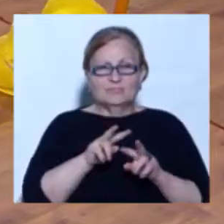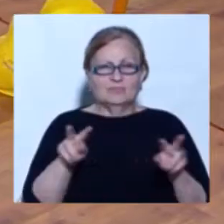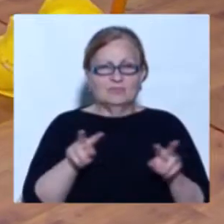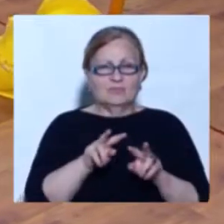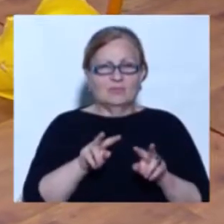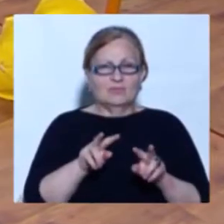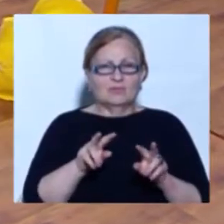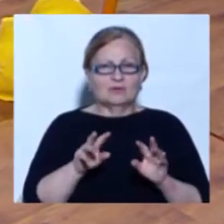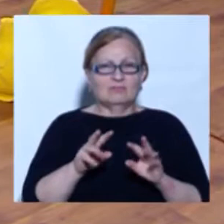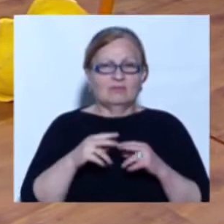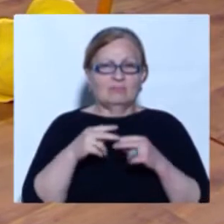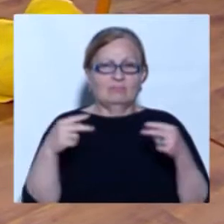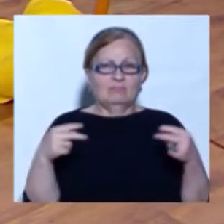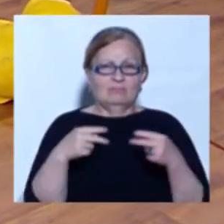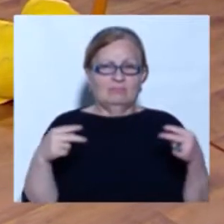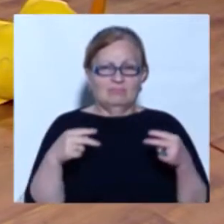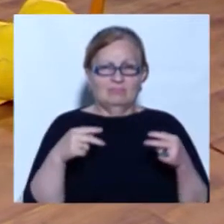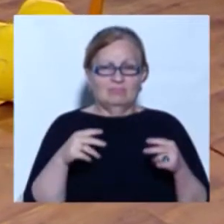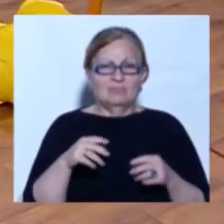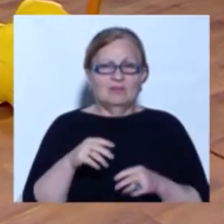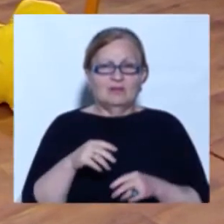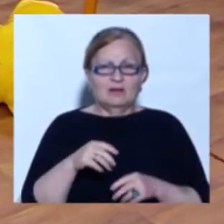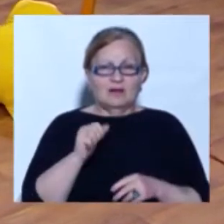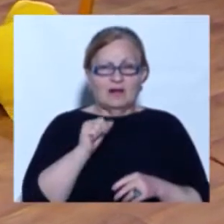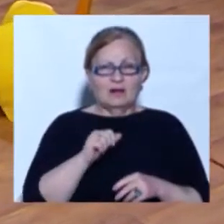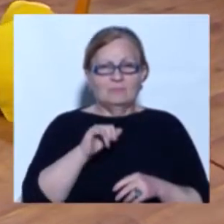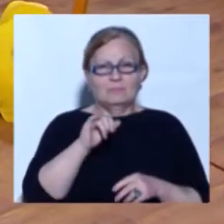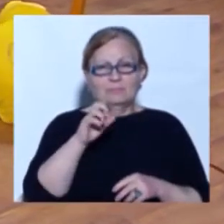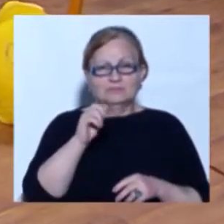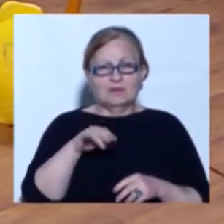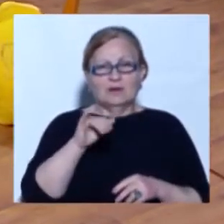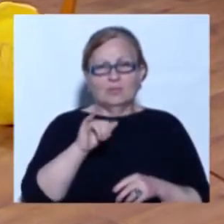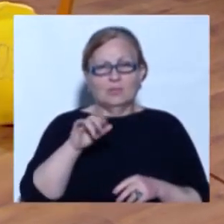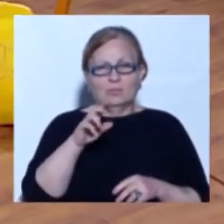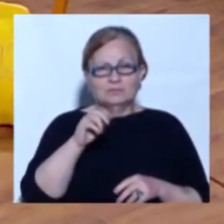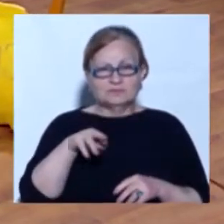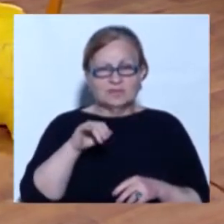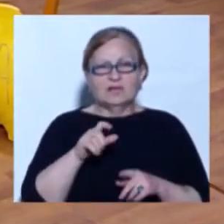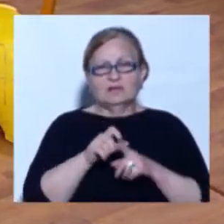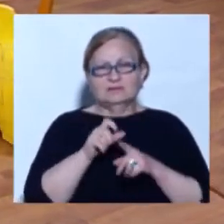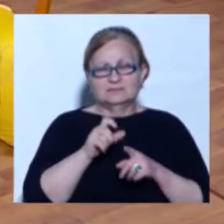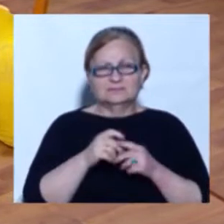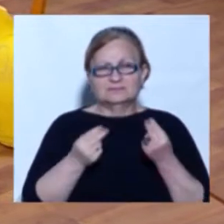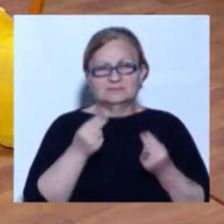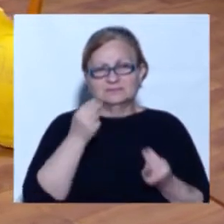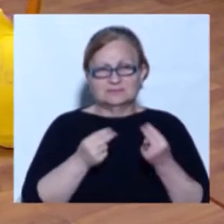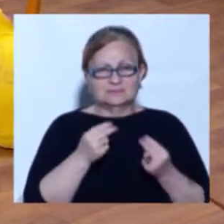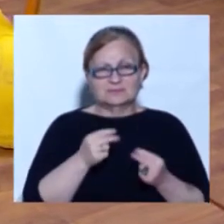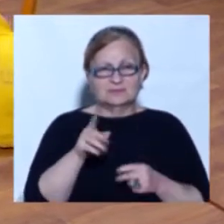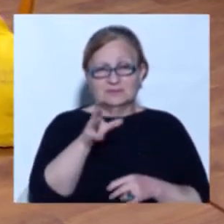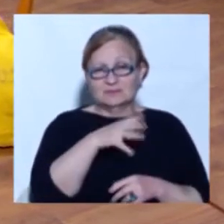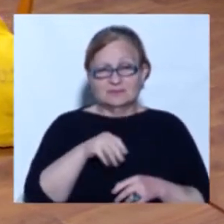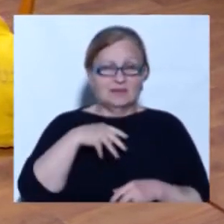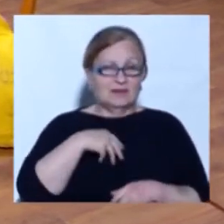ფრედ დამთავრდა ჩვენი თამაში და ორივე უნდა დავიძახოთ აბდა, უბდა, კატა, სკუბდა. ფიქრობ